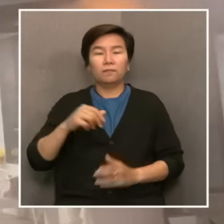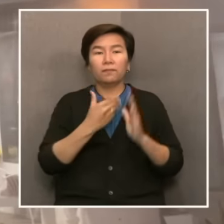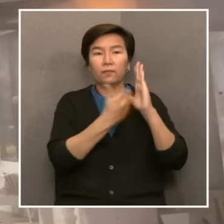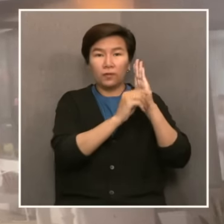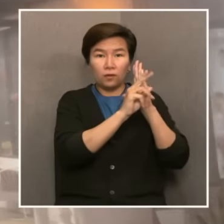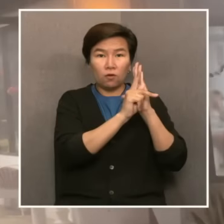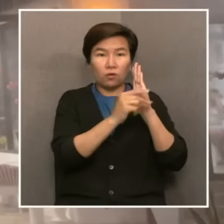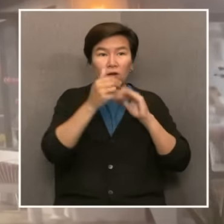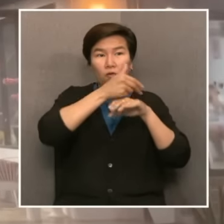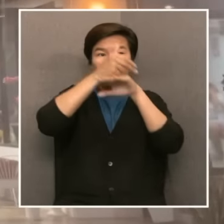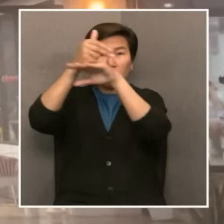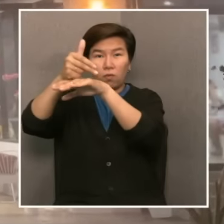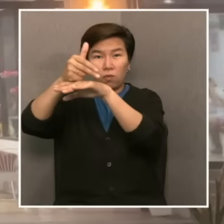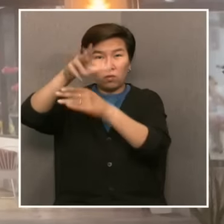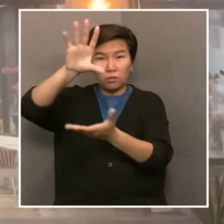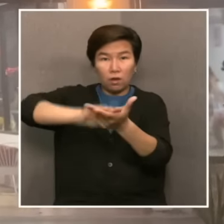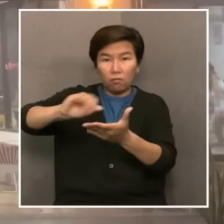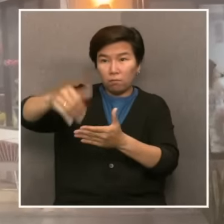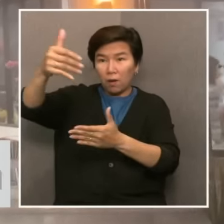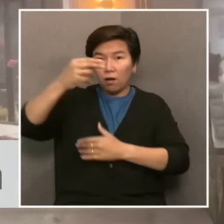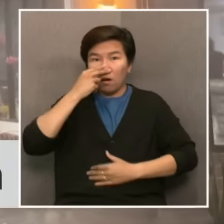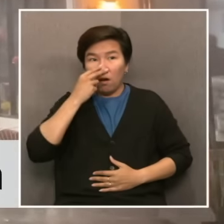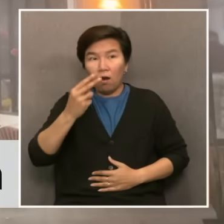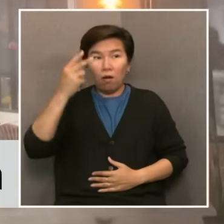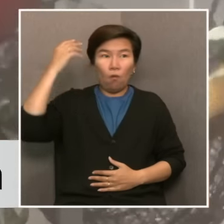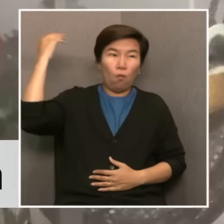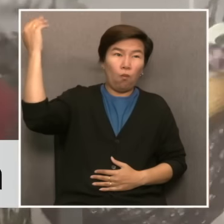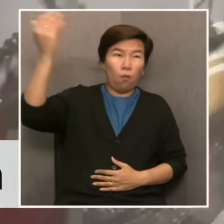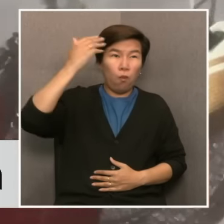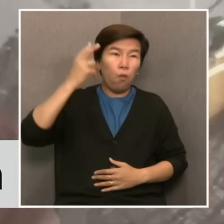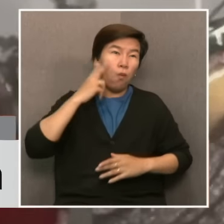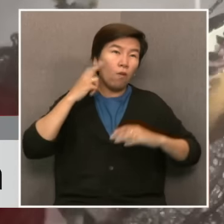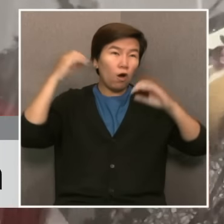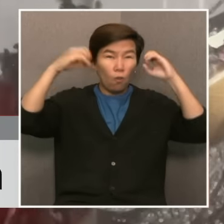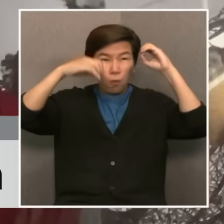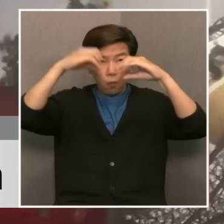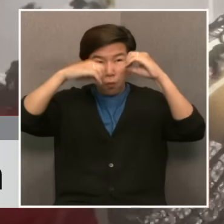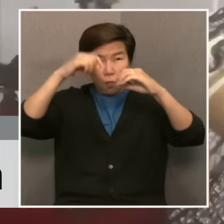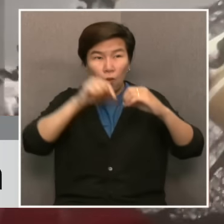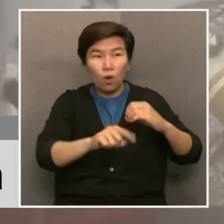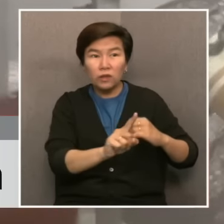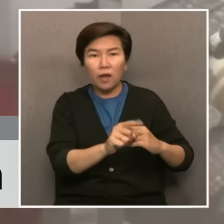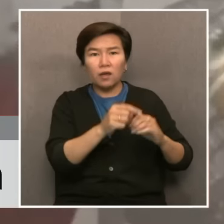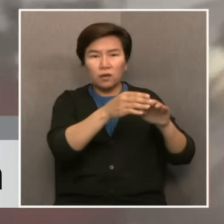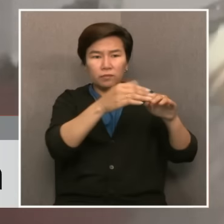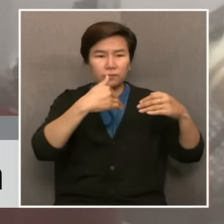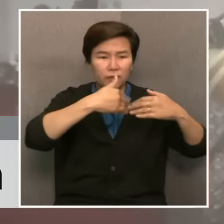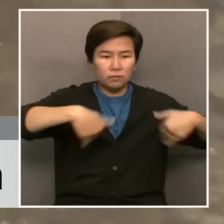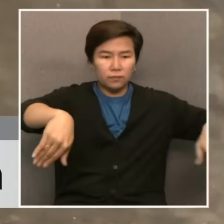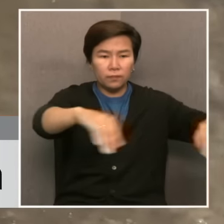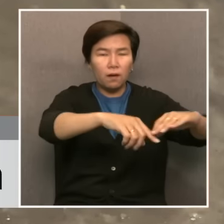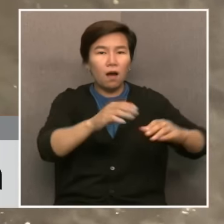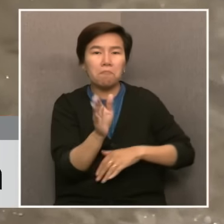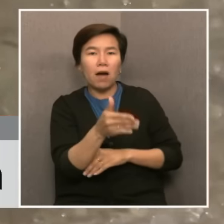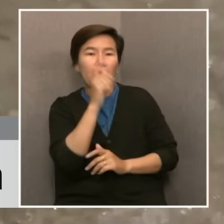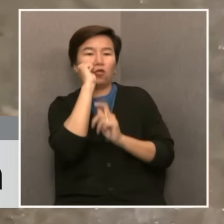ค่ะมีกล้องวงจรปิดบันทึกภาพนาทีที่พายุลูกเห็บพัดถล่มบ่อตกปลาแห่งหนึ่งนะคะรุนแรงมากจริงๆเป็นช่วงเวล